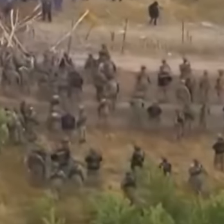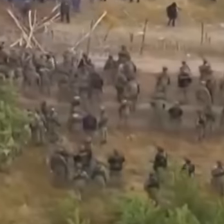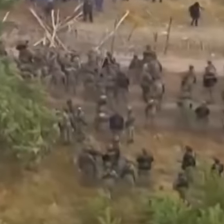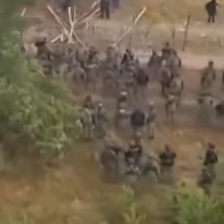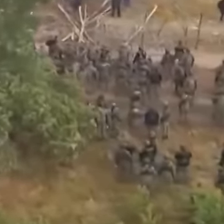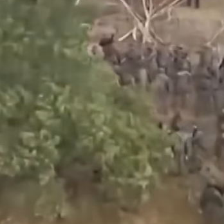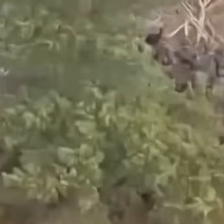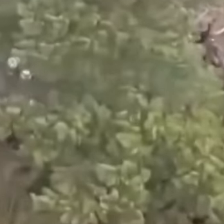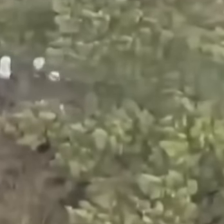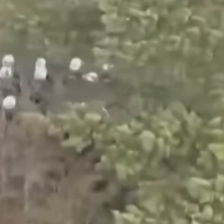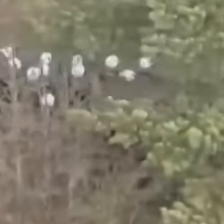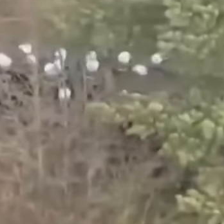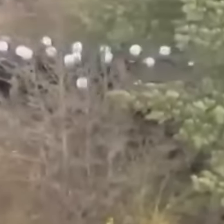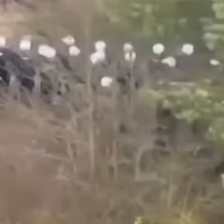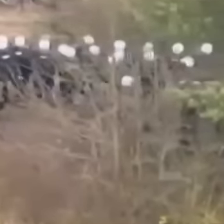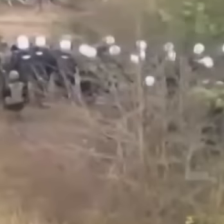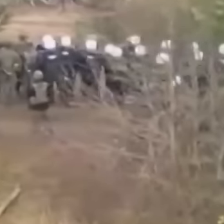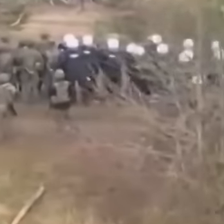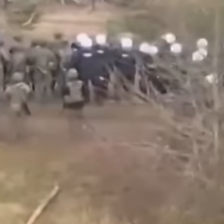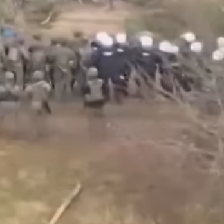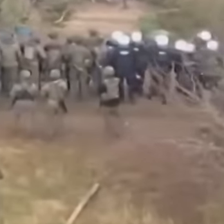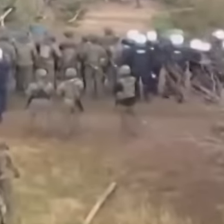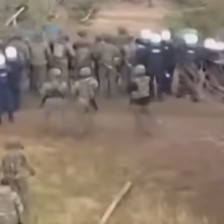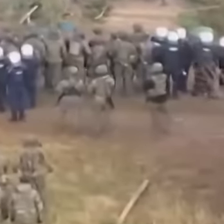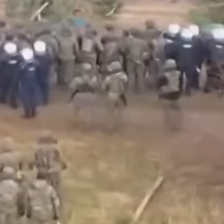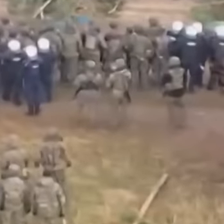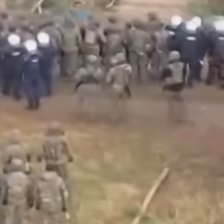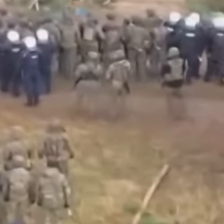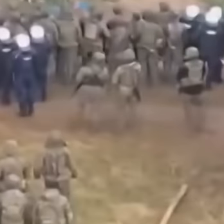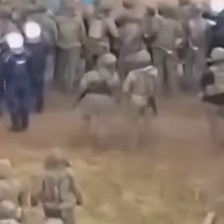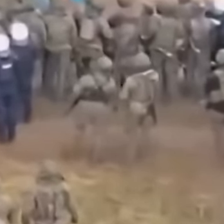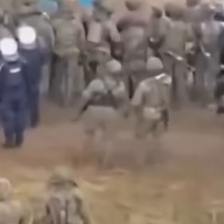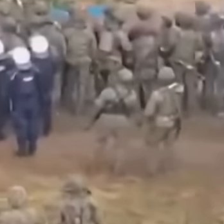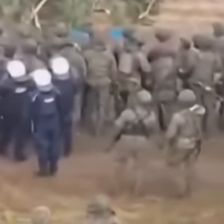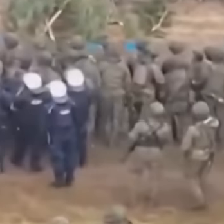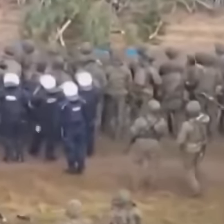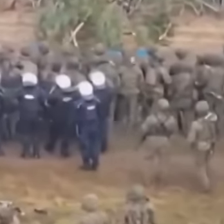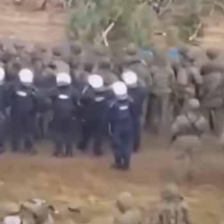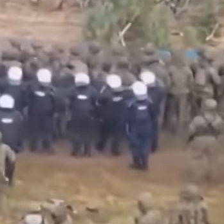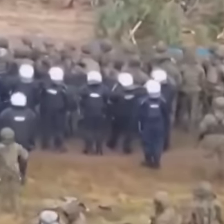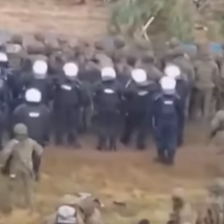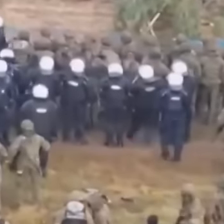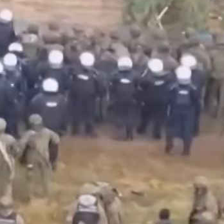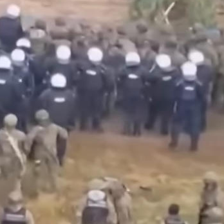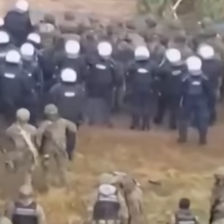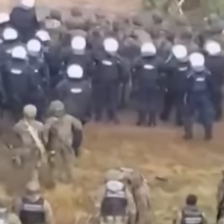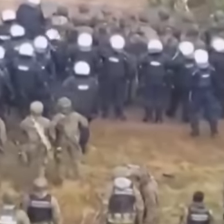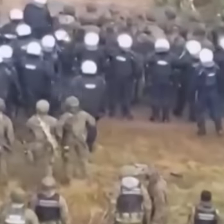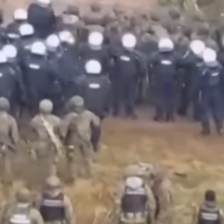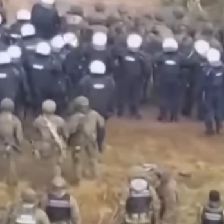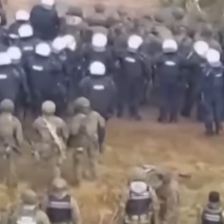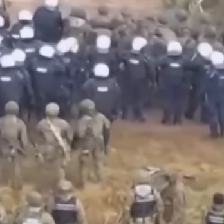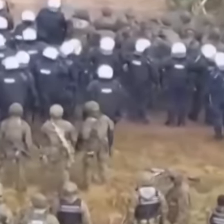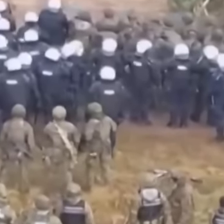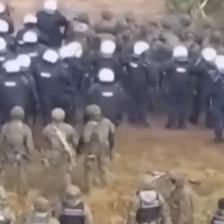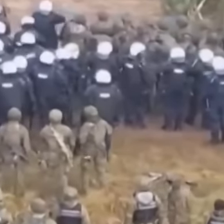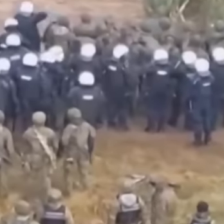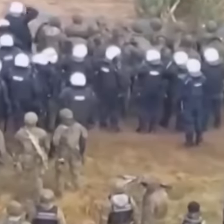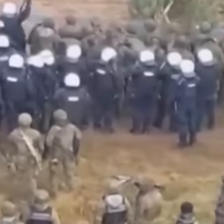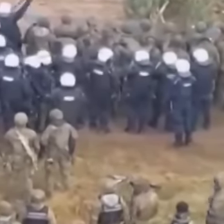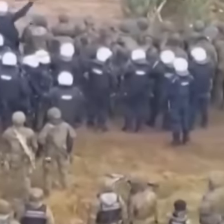skuciu kajdankami, postawieniu zarzutów, zawieszeniu na wiele miesięcy, doprowadzili do tej tragedii. Bo